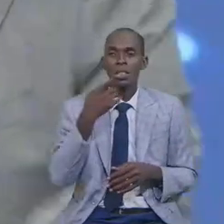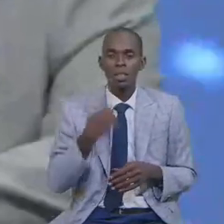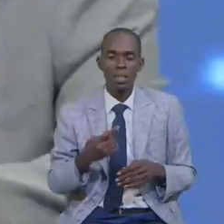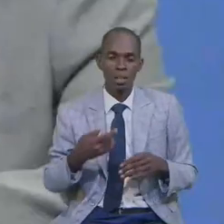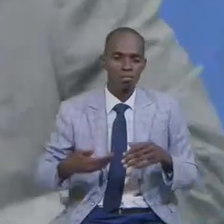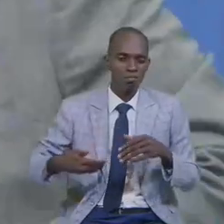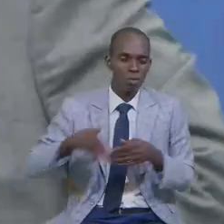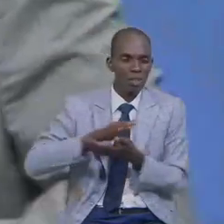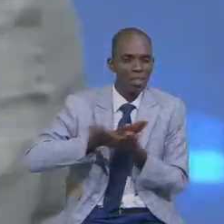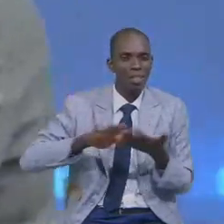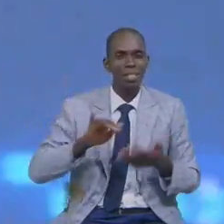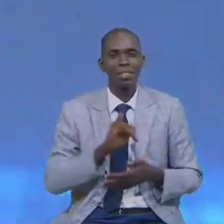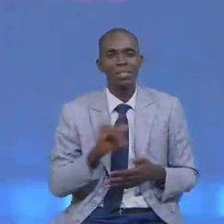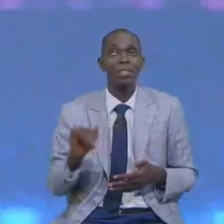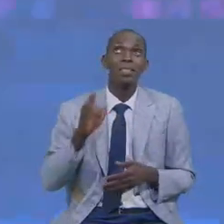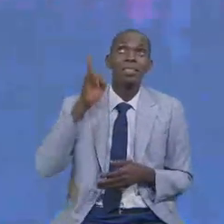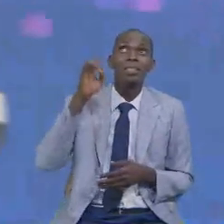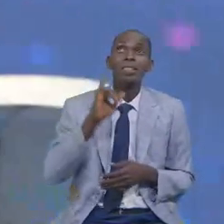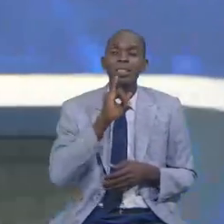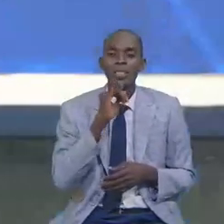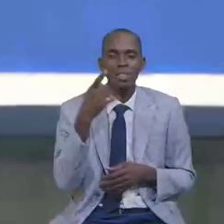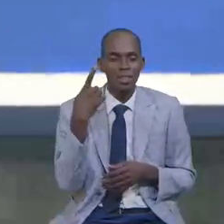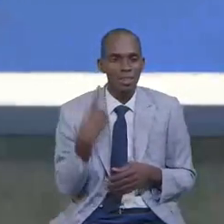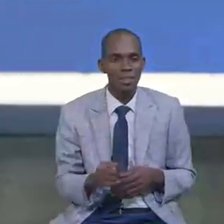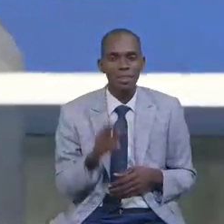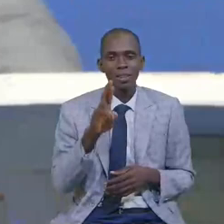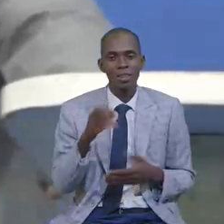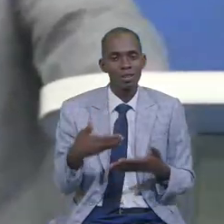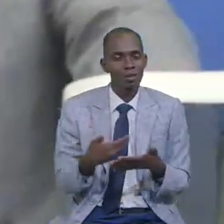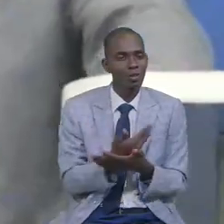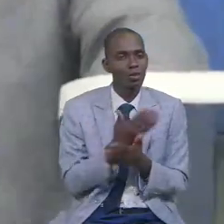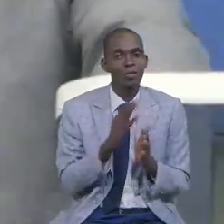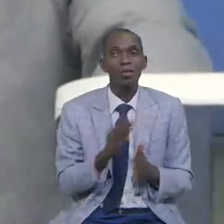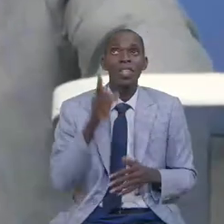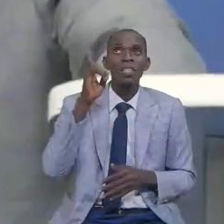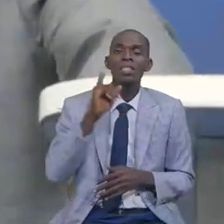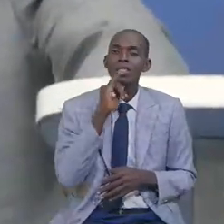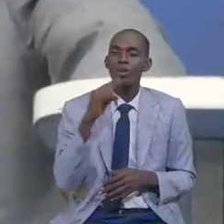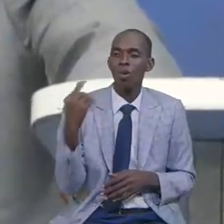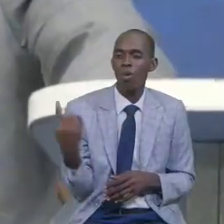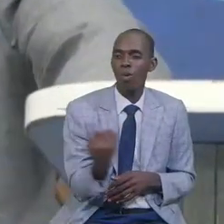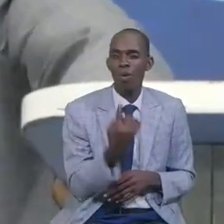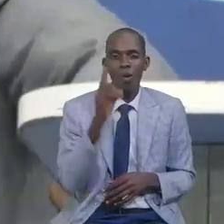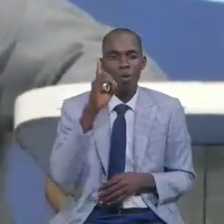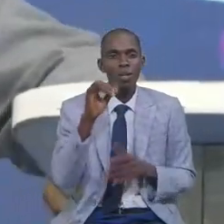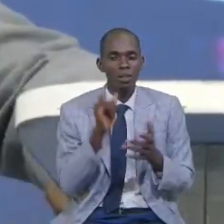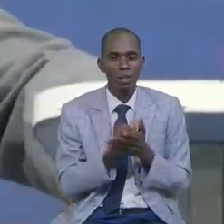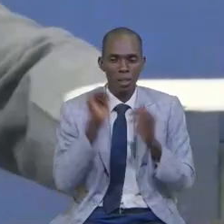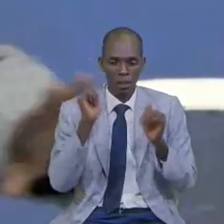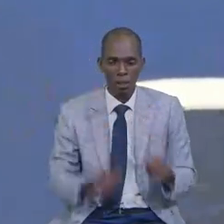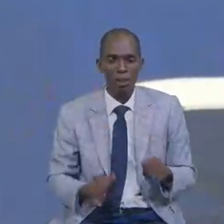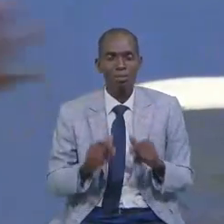la purification, il est celui qui renouvelle, c'est le seul qui peut